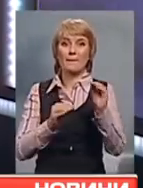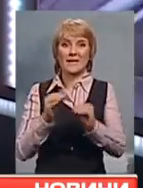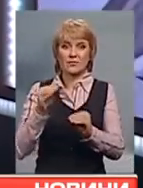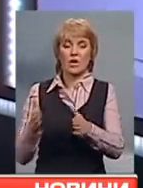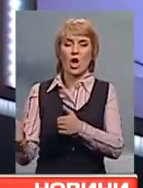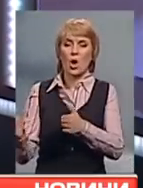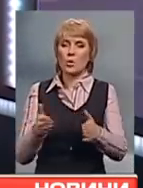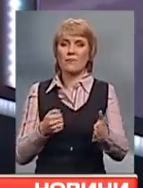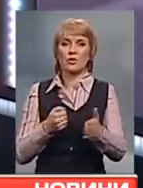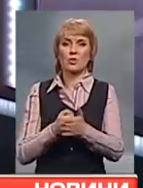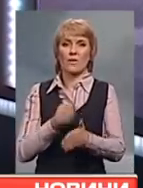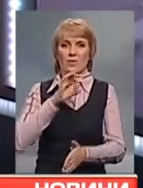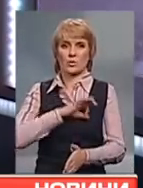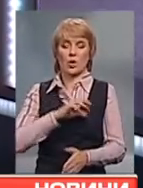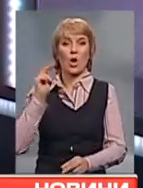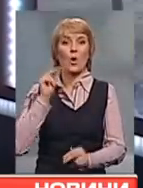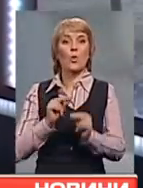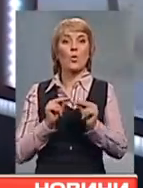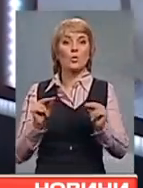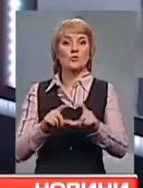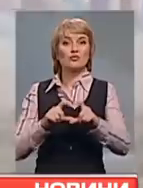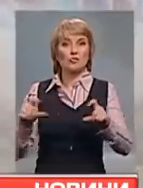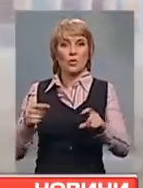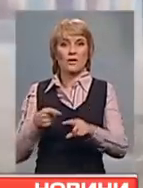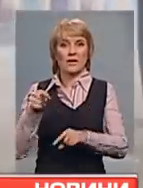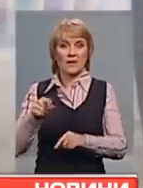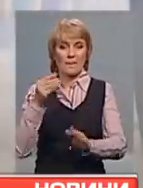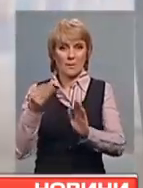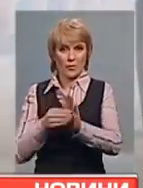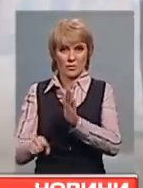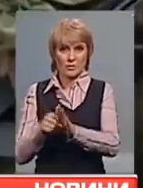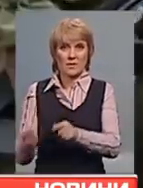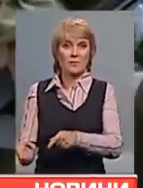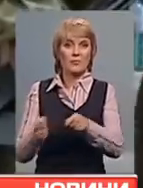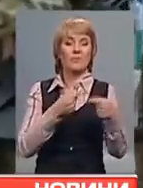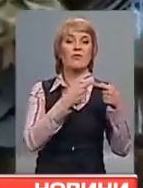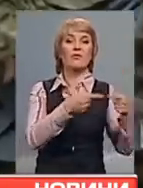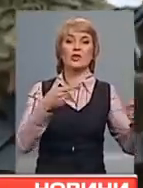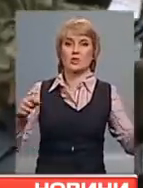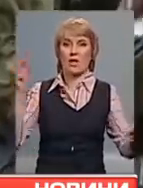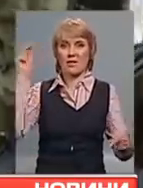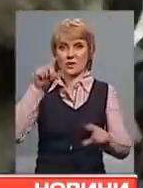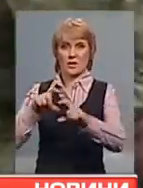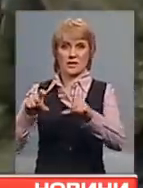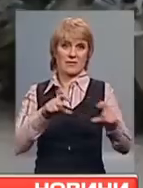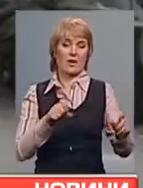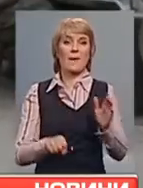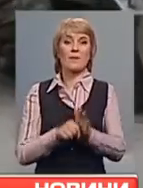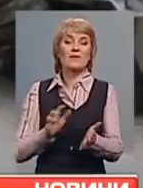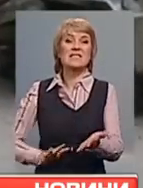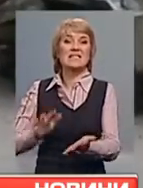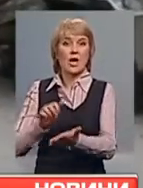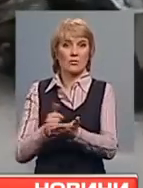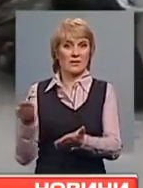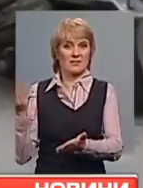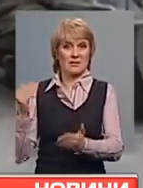які переховувалися бойовики, перевели до інших навчальних закладів. Напередодні вночі бойовики розстріляли поліцейський патруль, захопили будинок преси